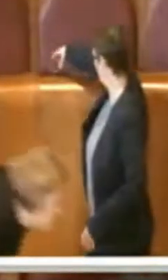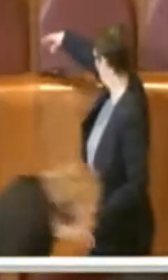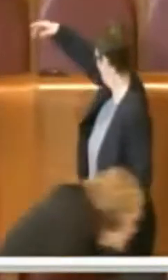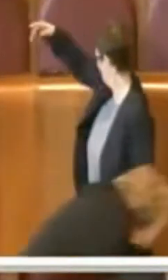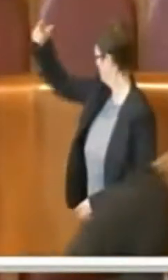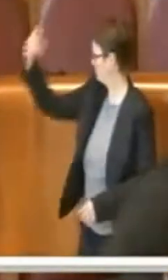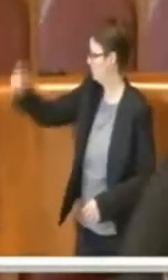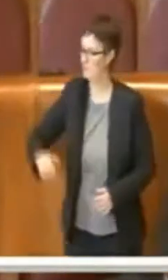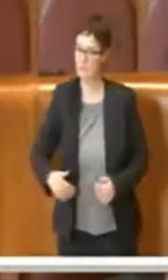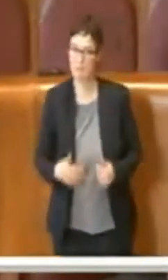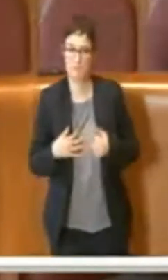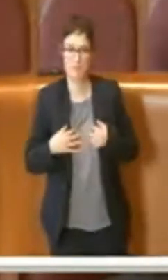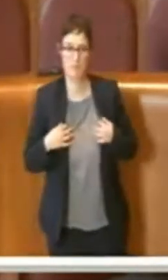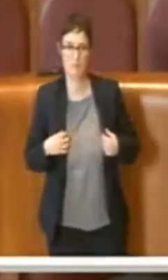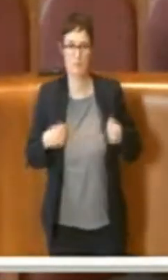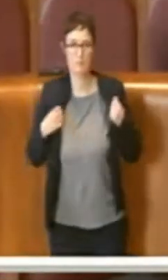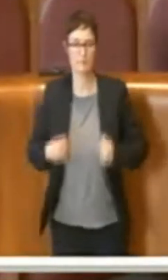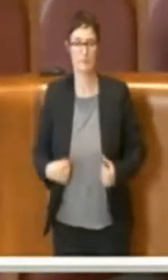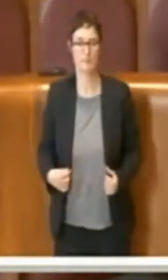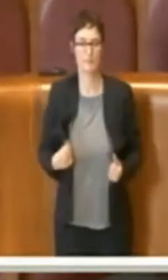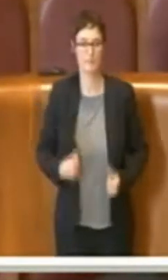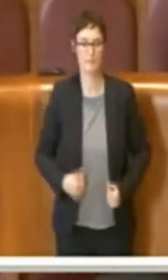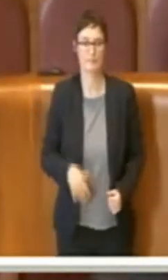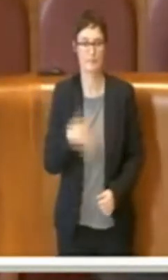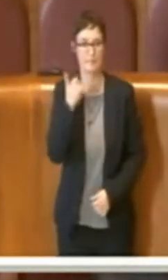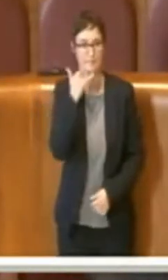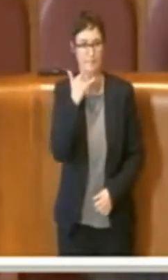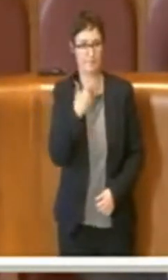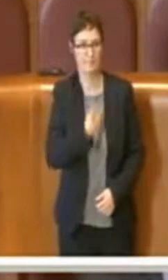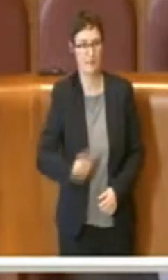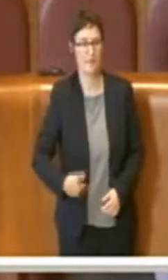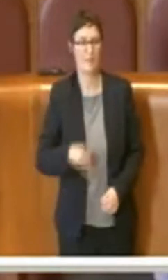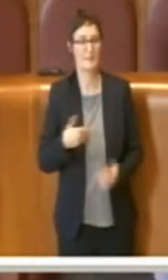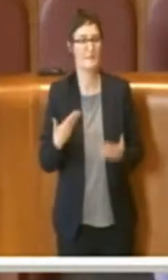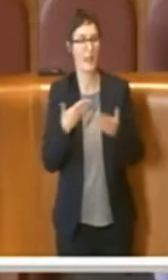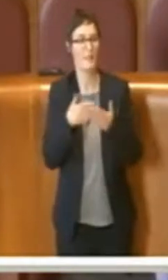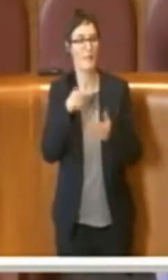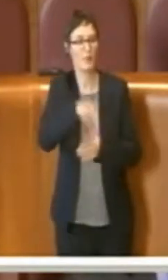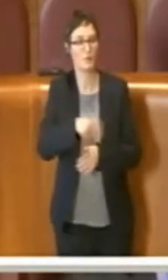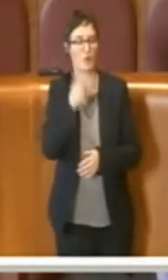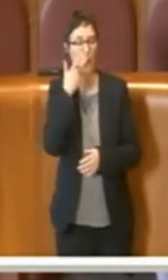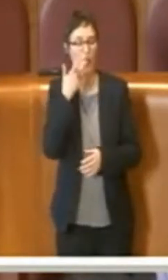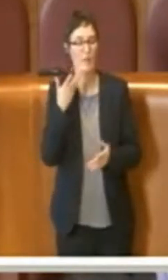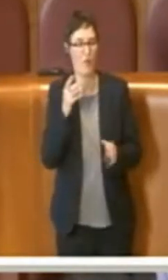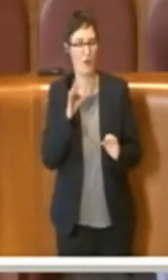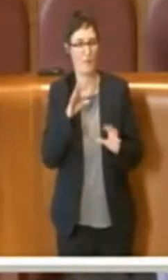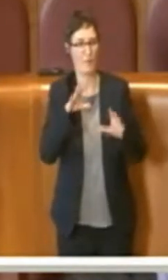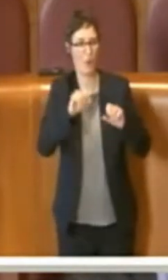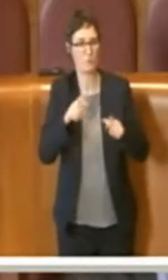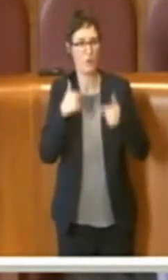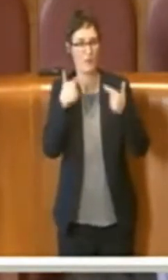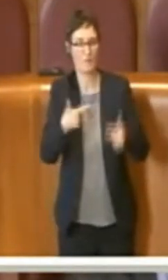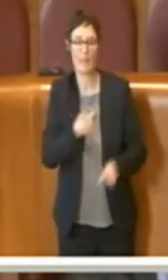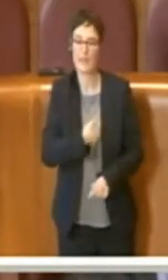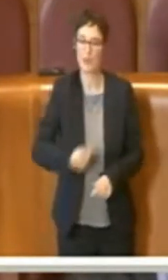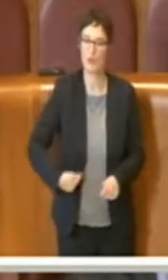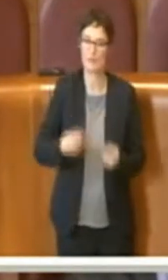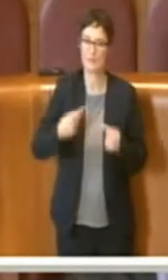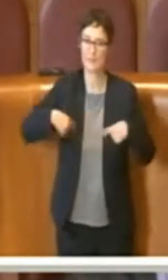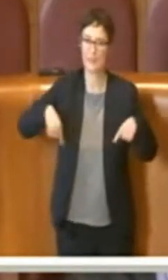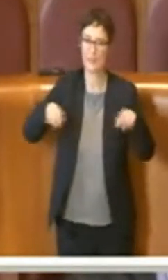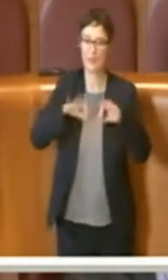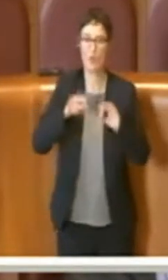Sì, Presidente, questa mozione voleva solo impegnare Sindaco e Giunta a chiedere l'applicazione della legge 13